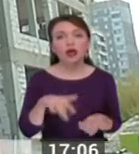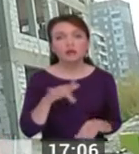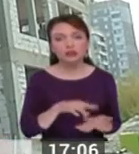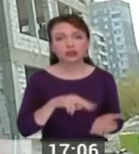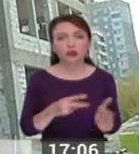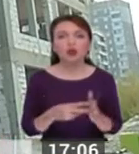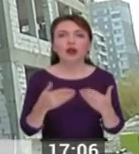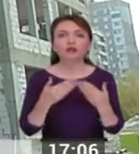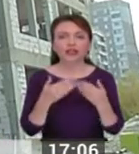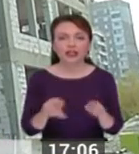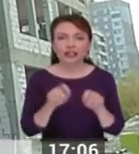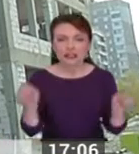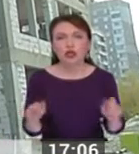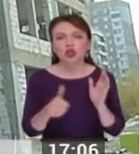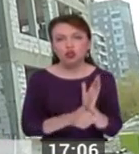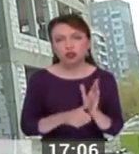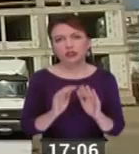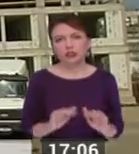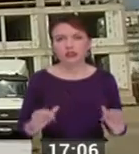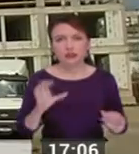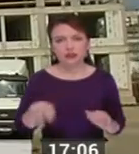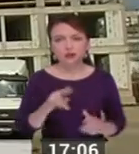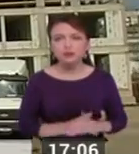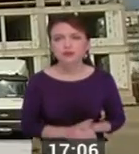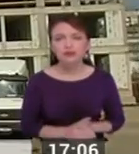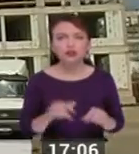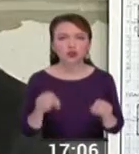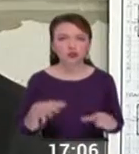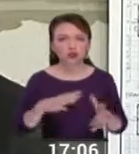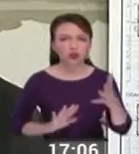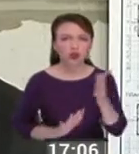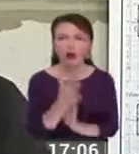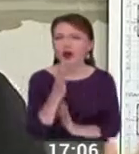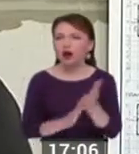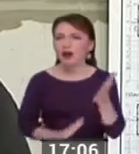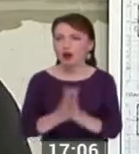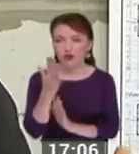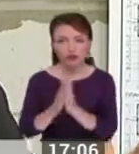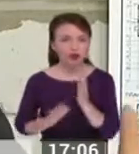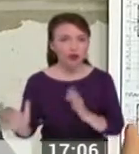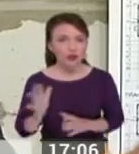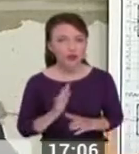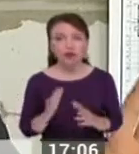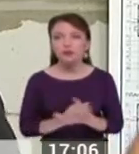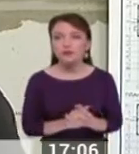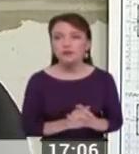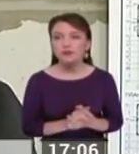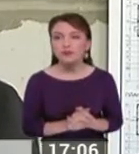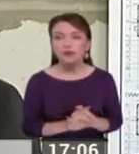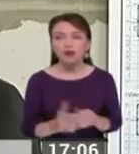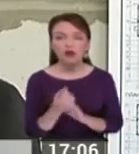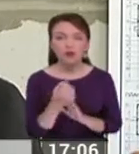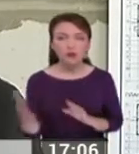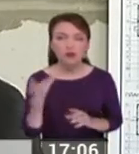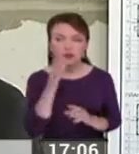6 дошкільних навчальних закладів. Тут були ж хащі, справжні хащі, зарості. І от 15